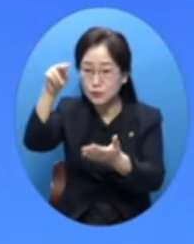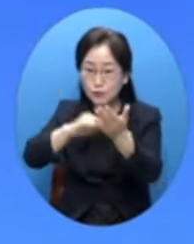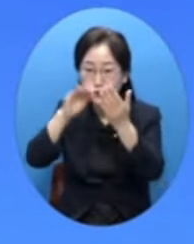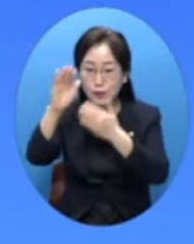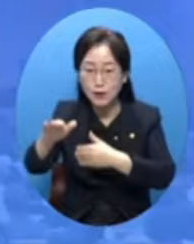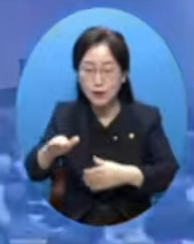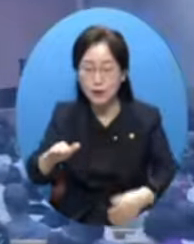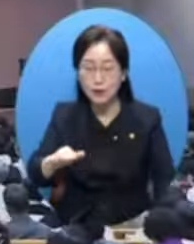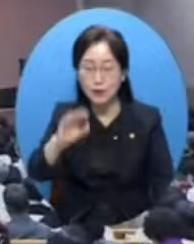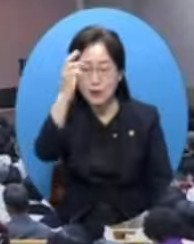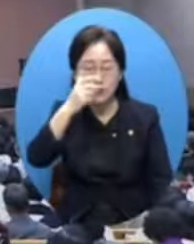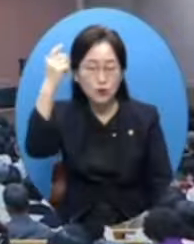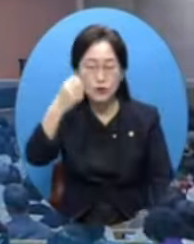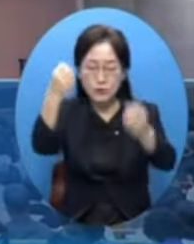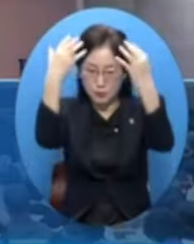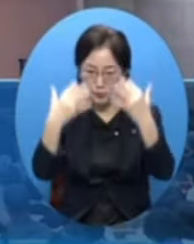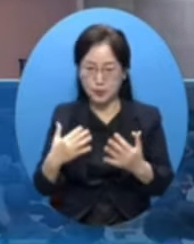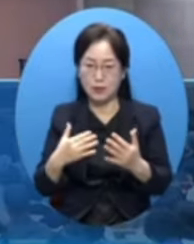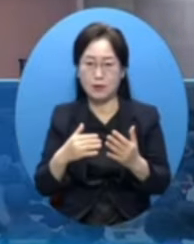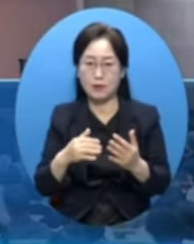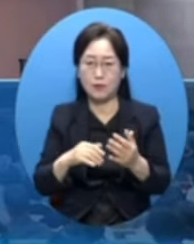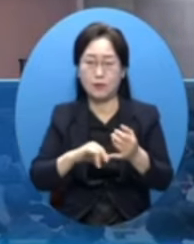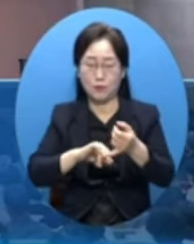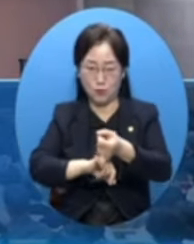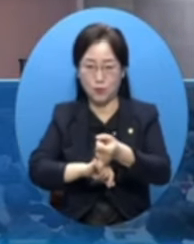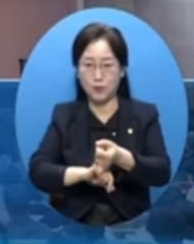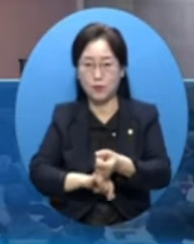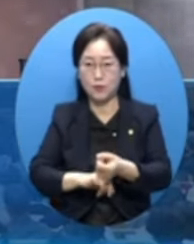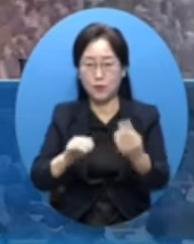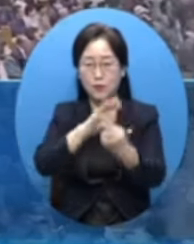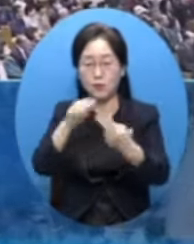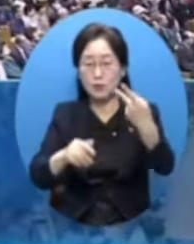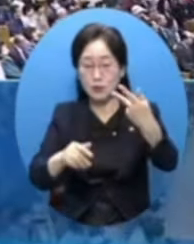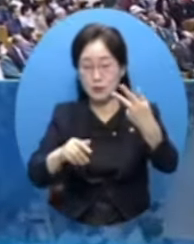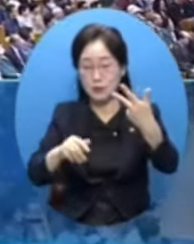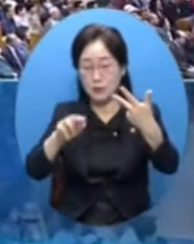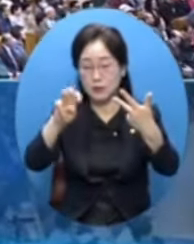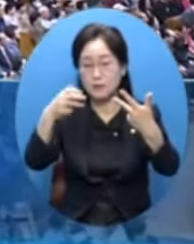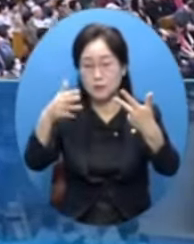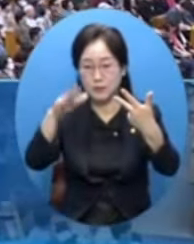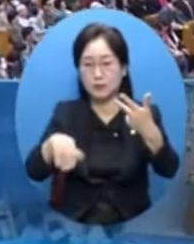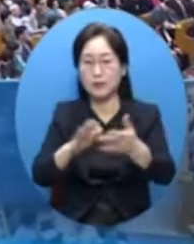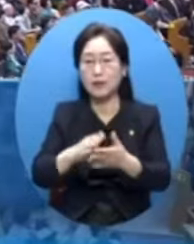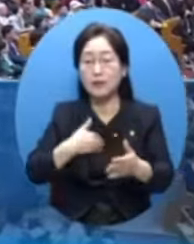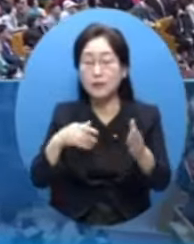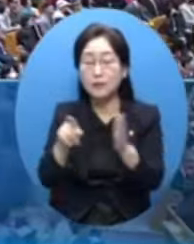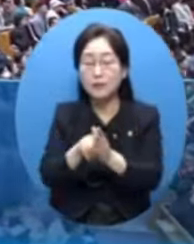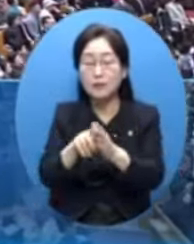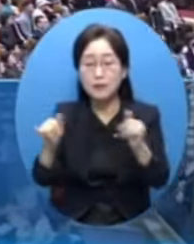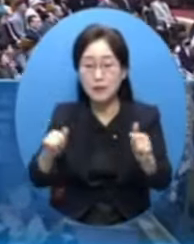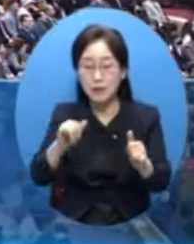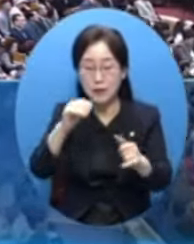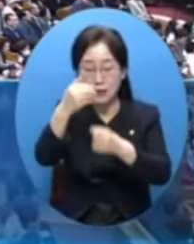것입니다. 예수님께서 요한복음 7장 38절 39절에 이와 같이 말씀하셨습니다. 나를 믿는 자는 성령의 이름과 같이 그 배에서 생수의